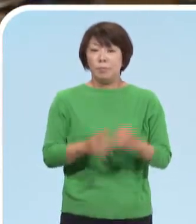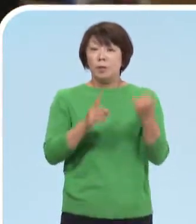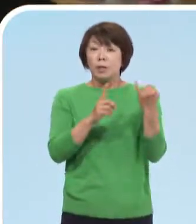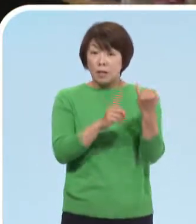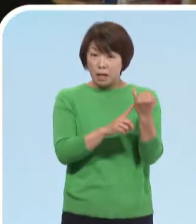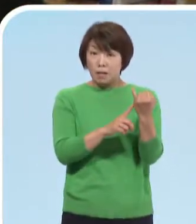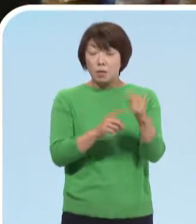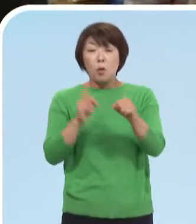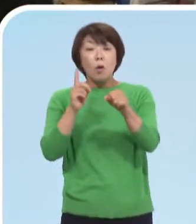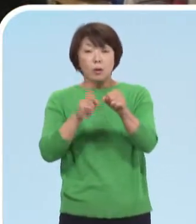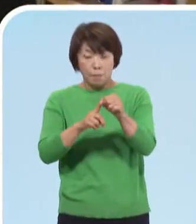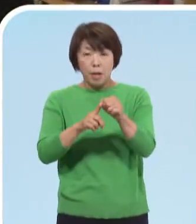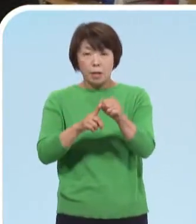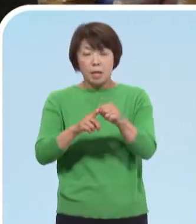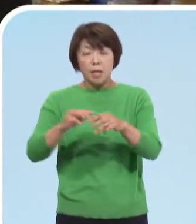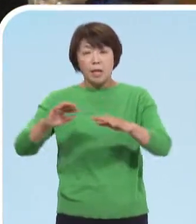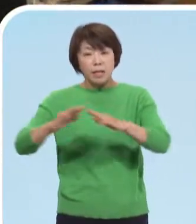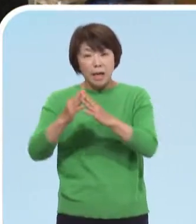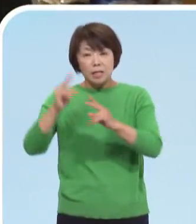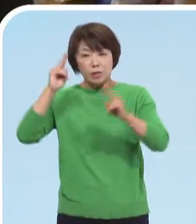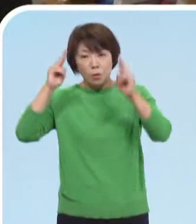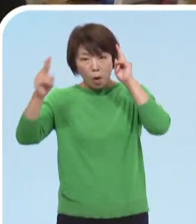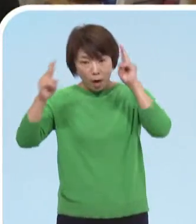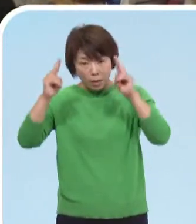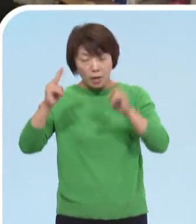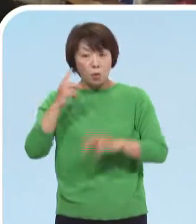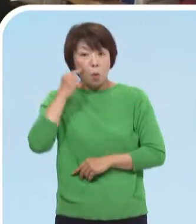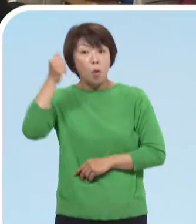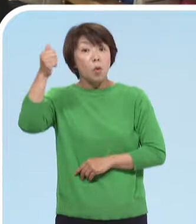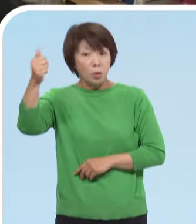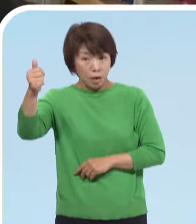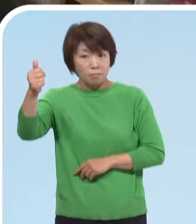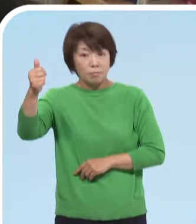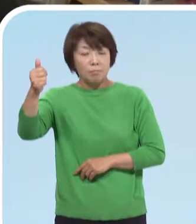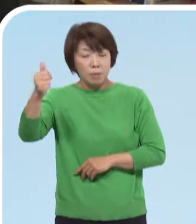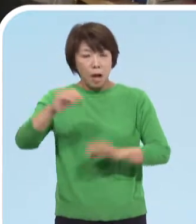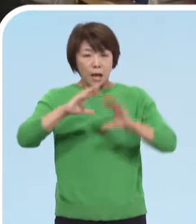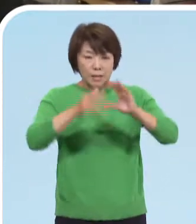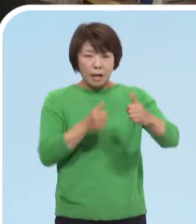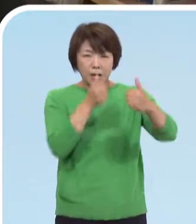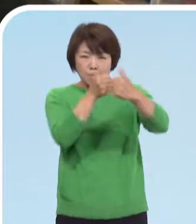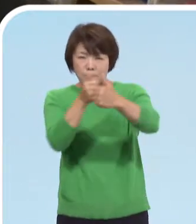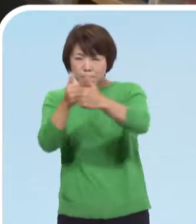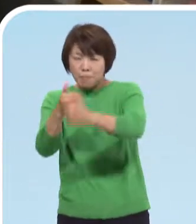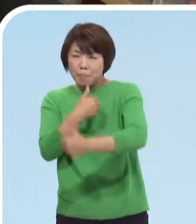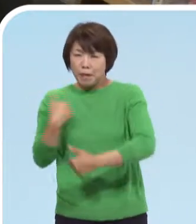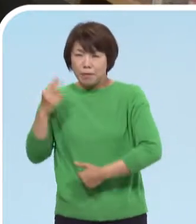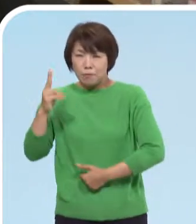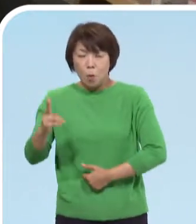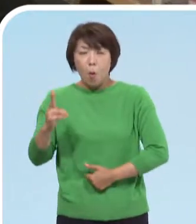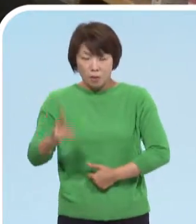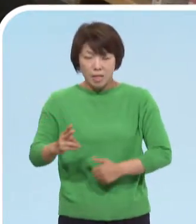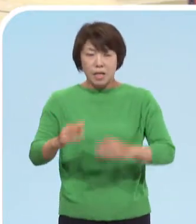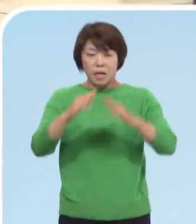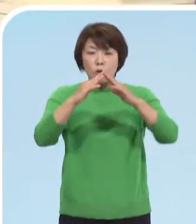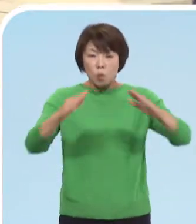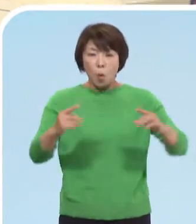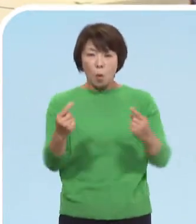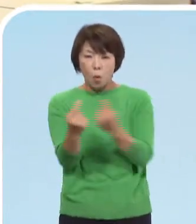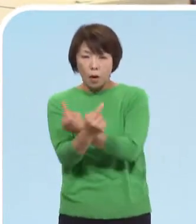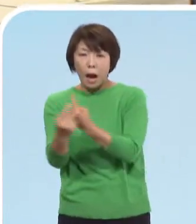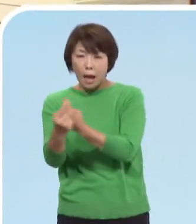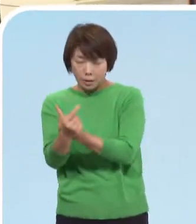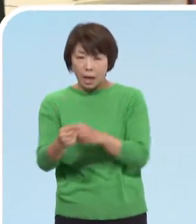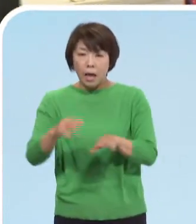ー。そんなひなさんのためにホーム店を営むお父さんがもっと世界で戦えるようにと倉庫を改装